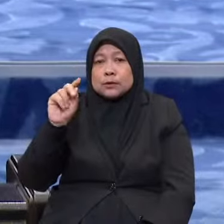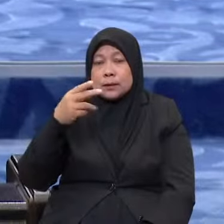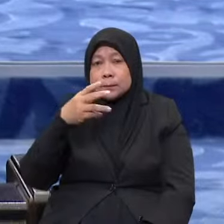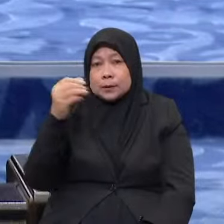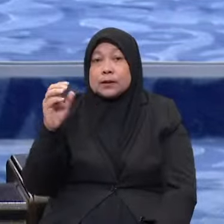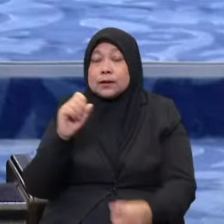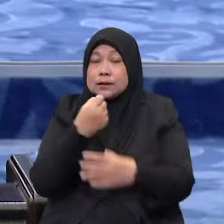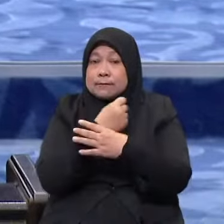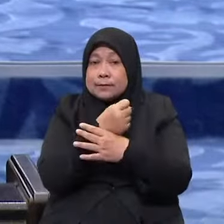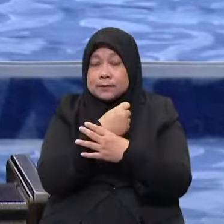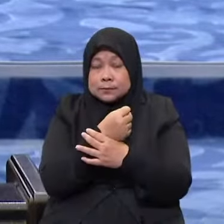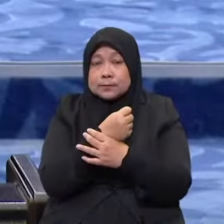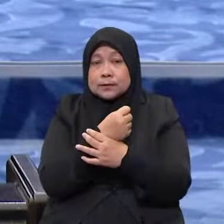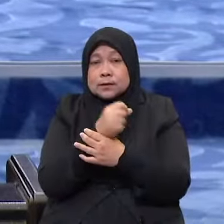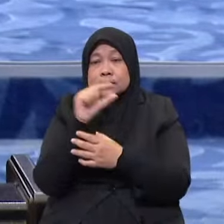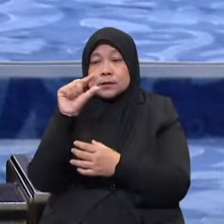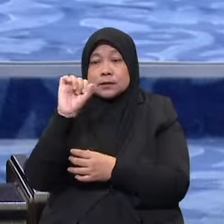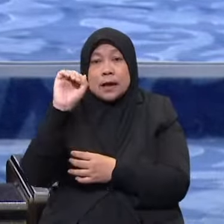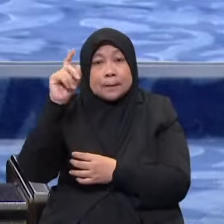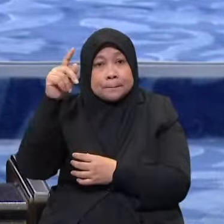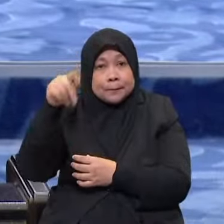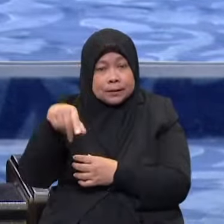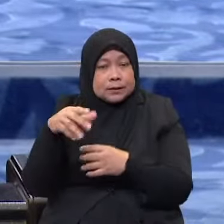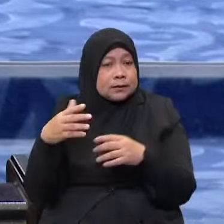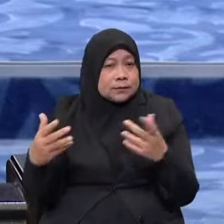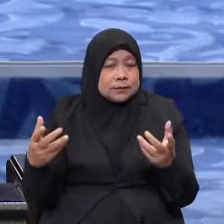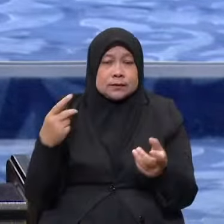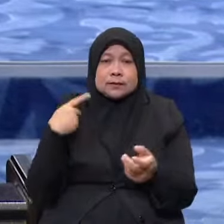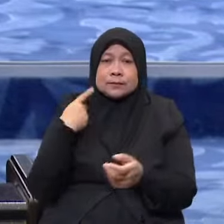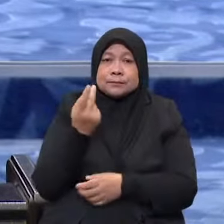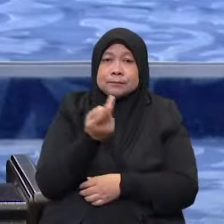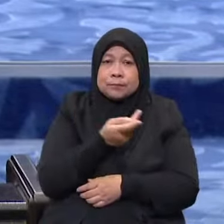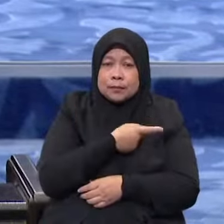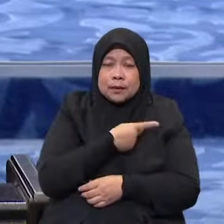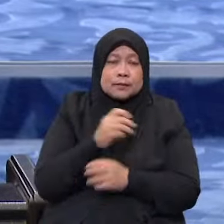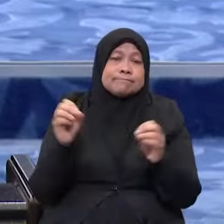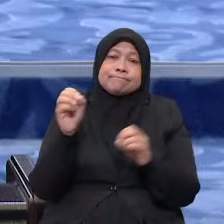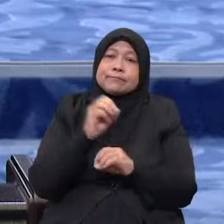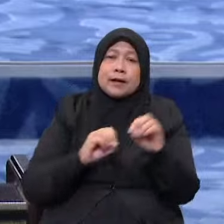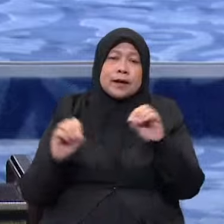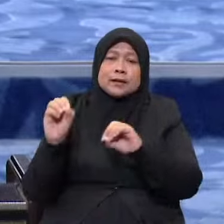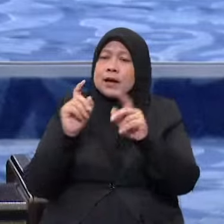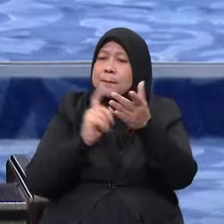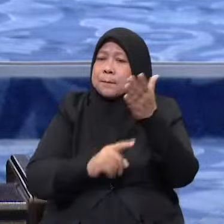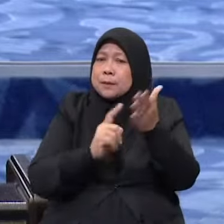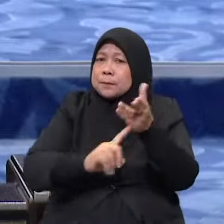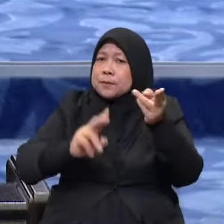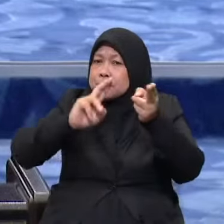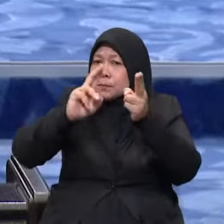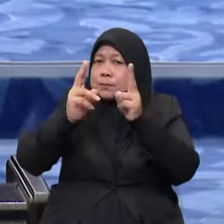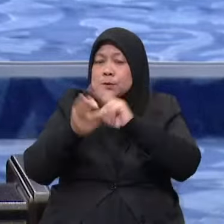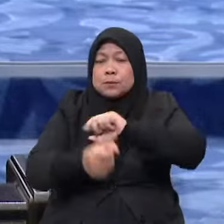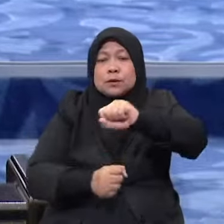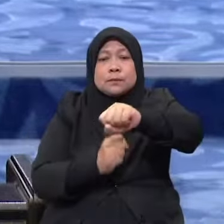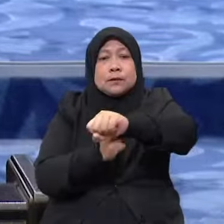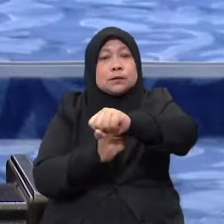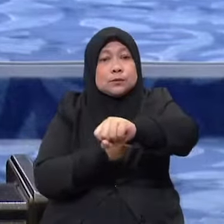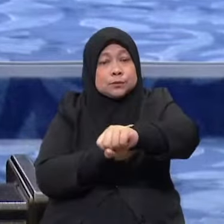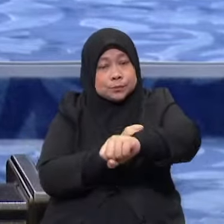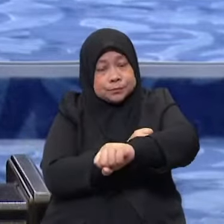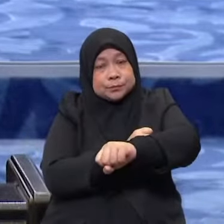dan GIP. Jadi dari segi kita, tidak ada perubahan dari segi struktur